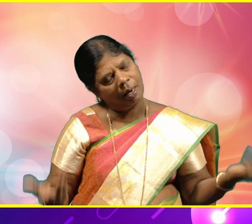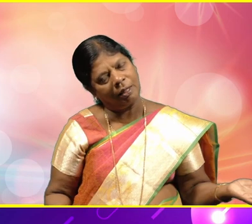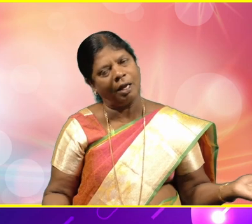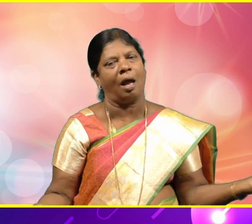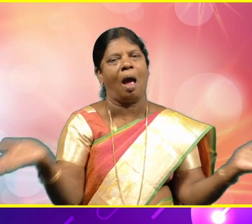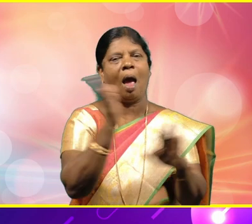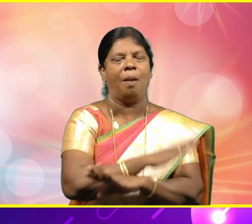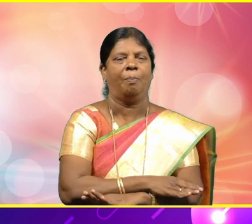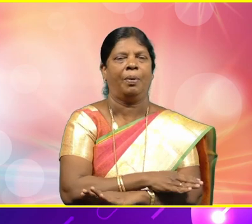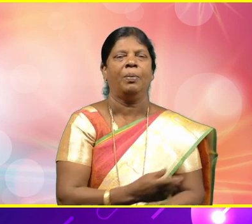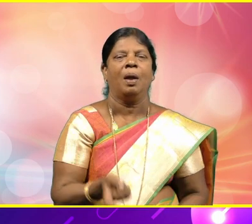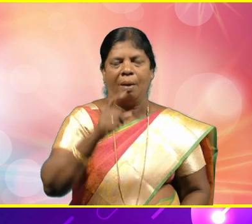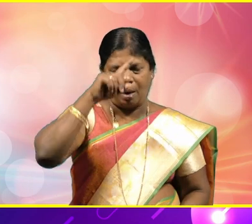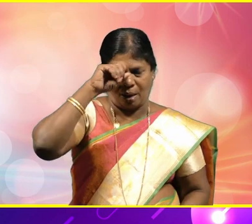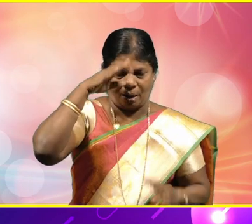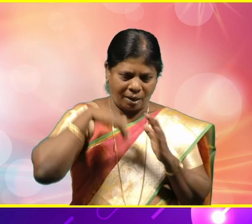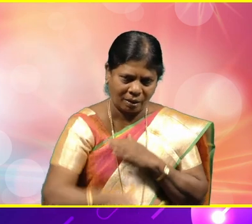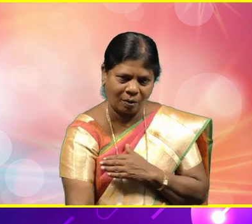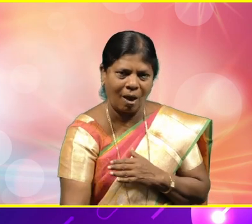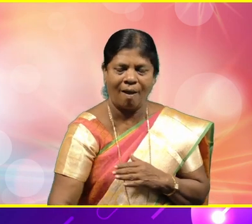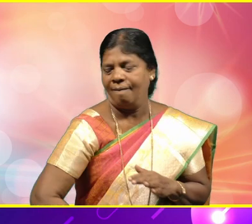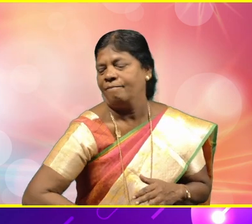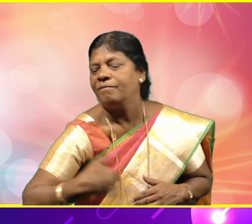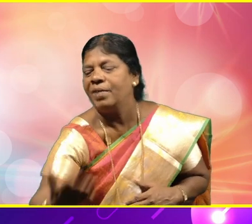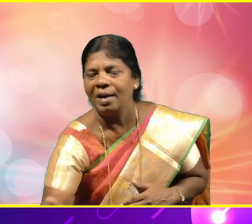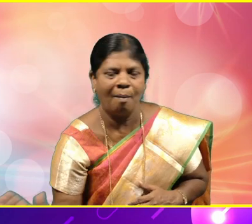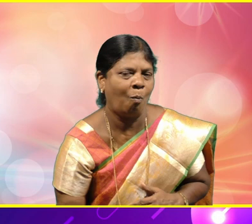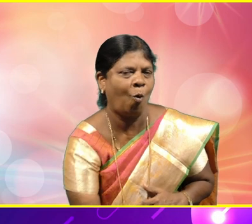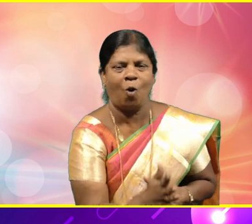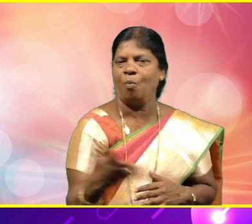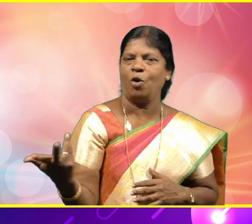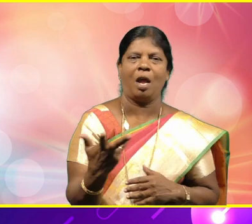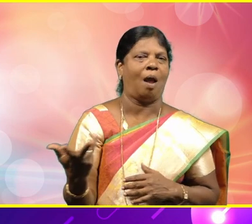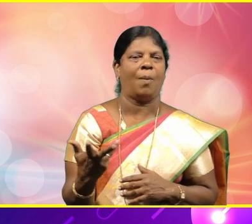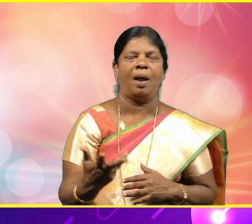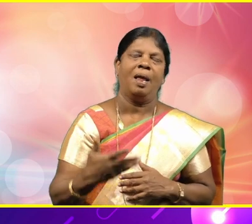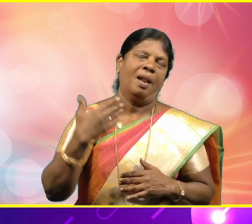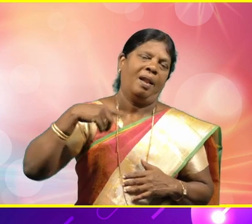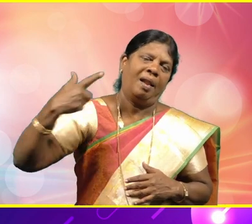மரணத்திற்கு பின்பு நரகத்திலே வெளியே செல்ல முடியாமல்